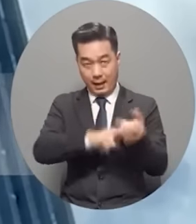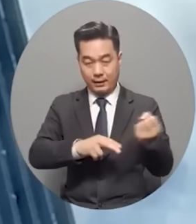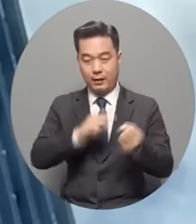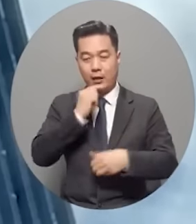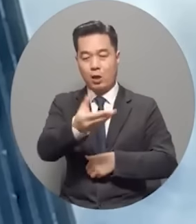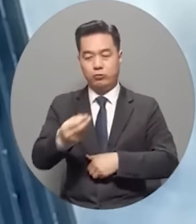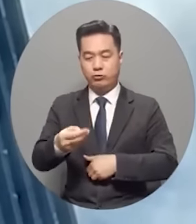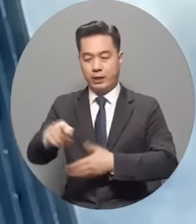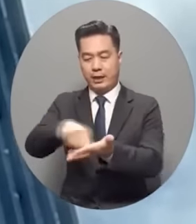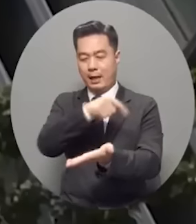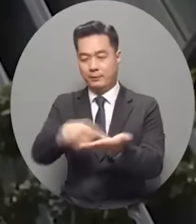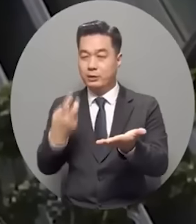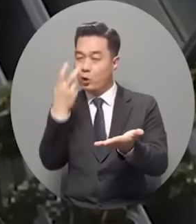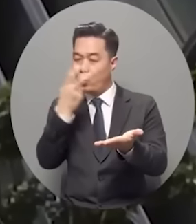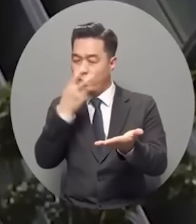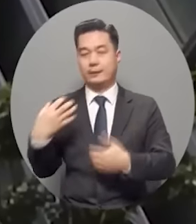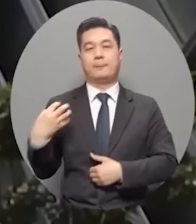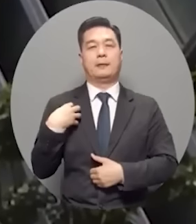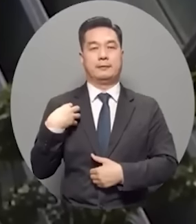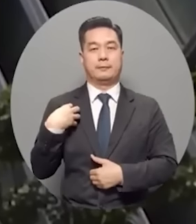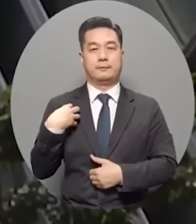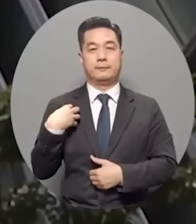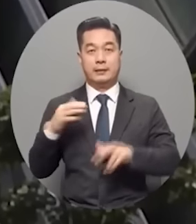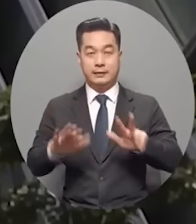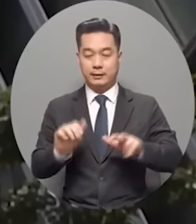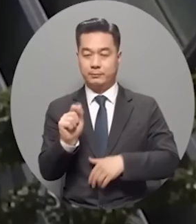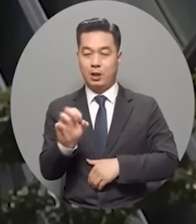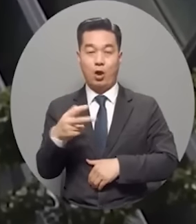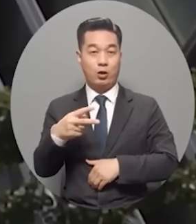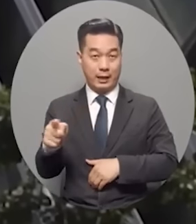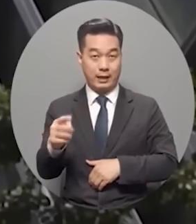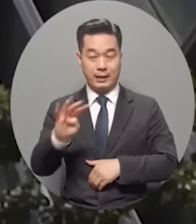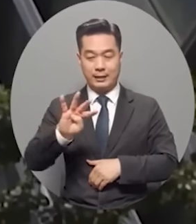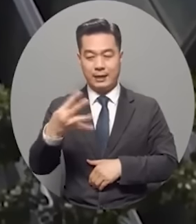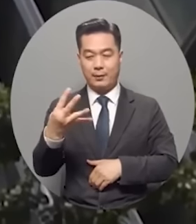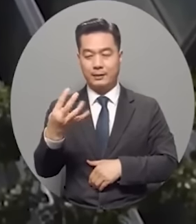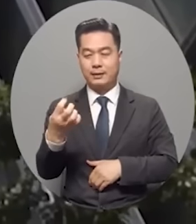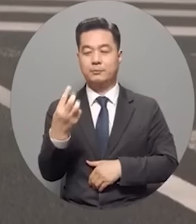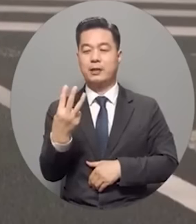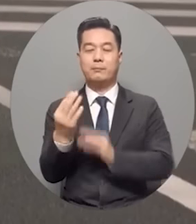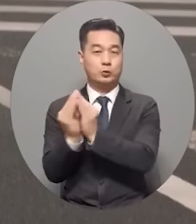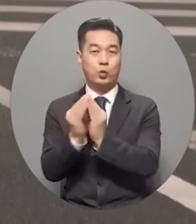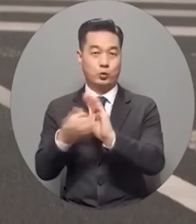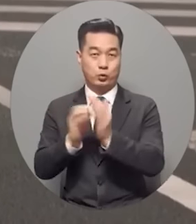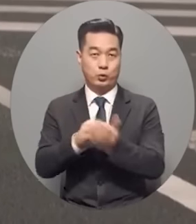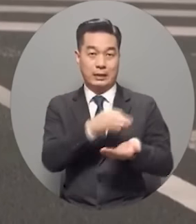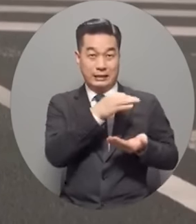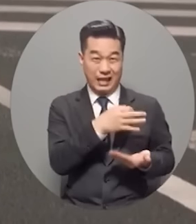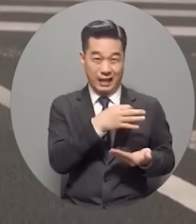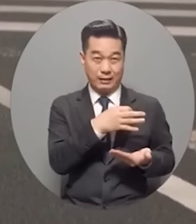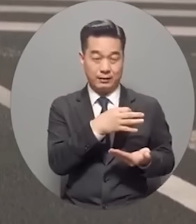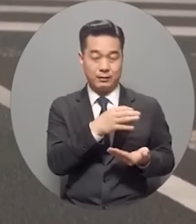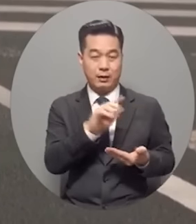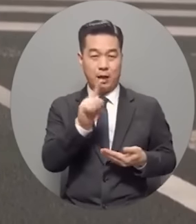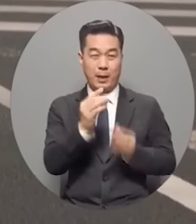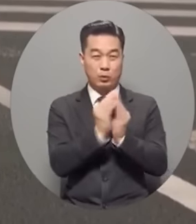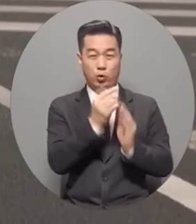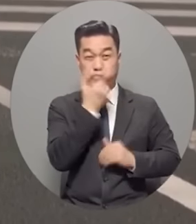감독하게 됩니다 현재 알려진 다의 부채는 443조 자산은 이보다 100조원 이상